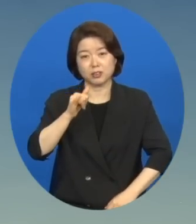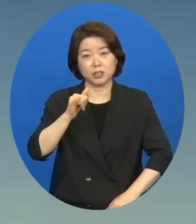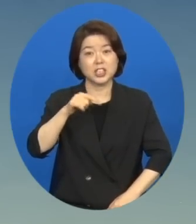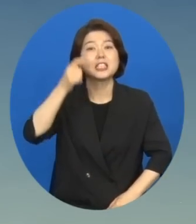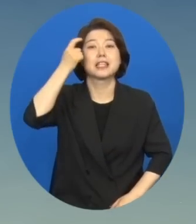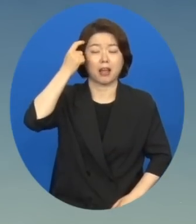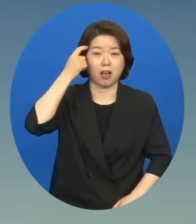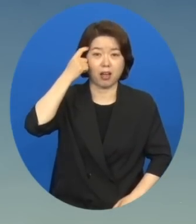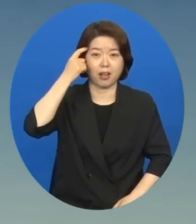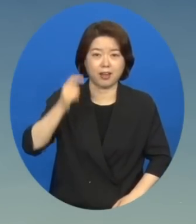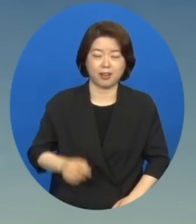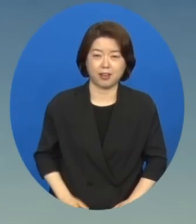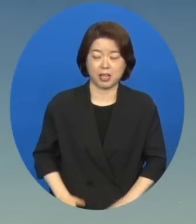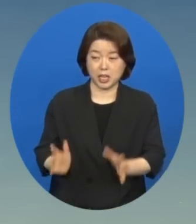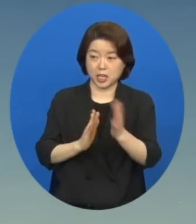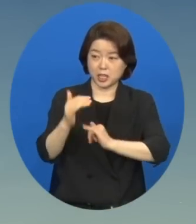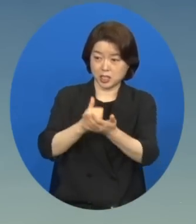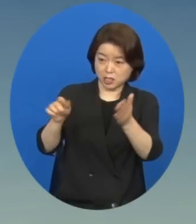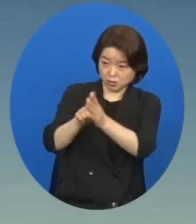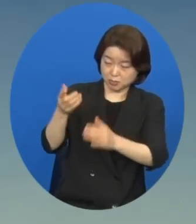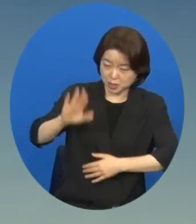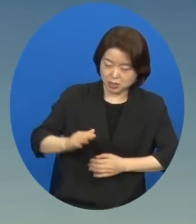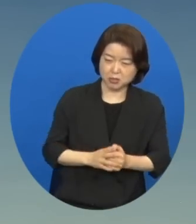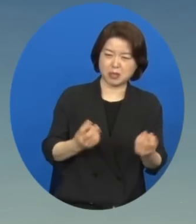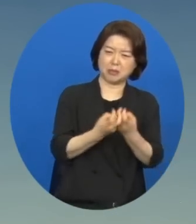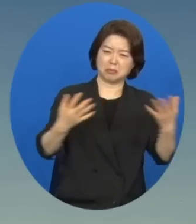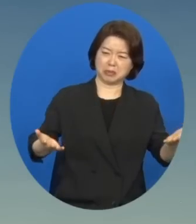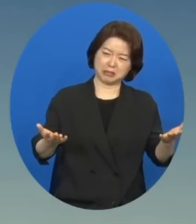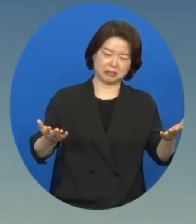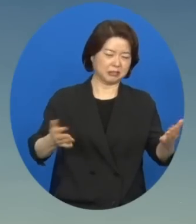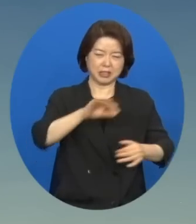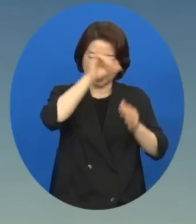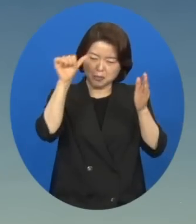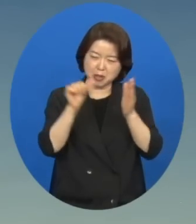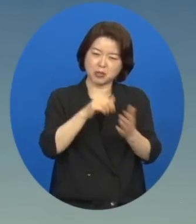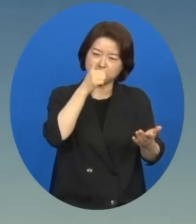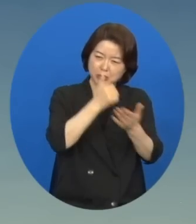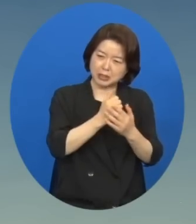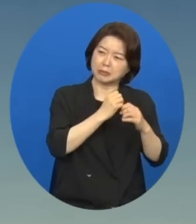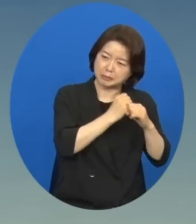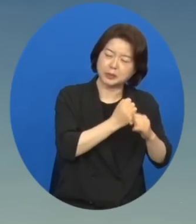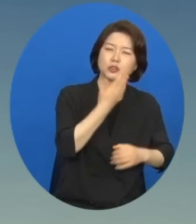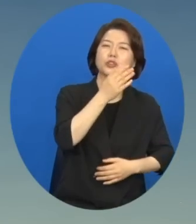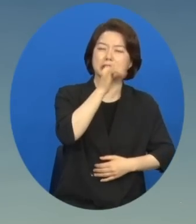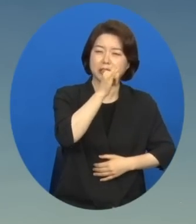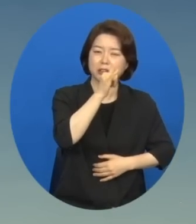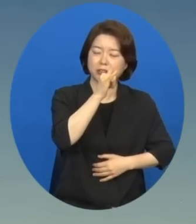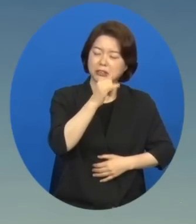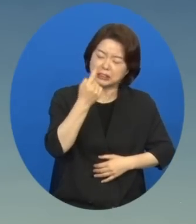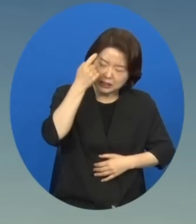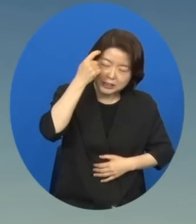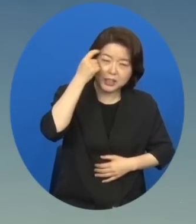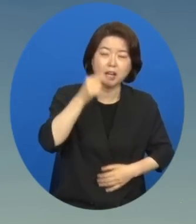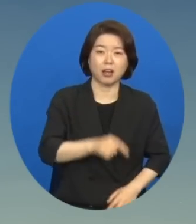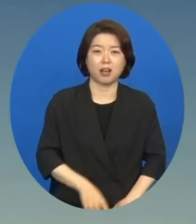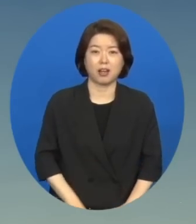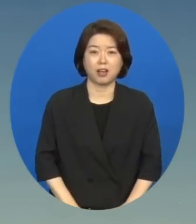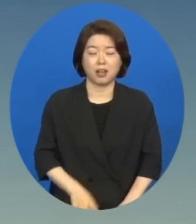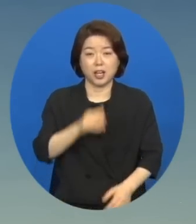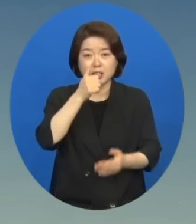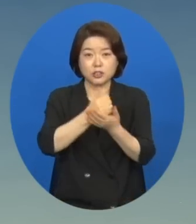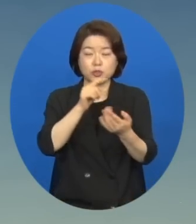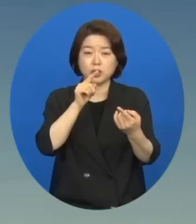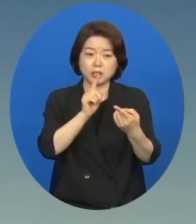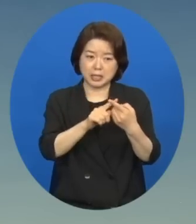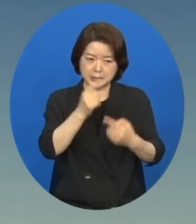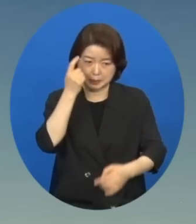예수님을 믿어도 어쩔 수 없이 평생 죄 지으며 사는 거야. 이것이 죄에 대하여